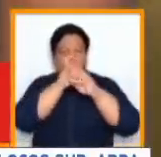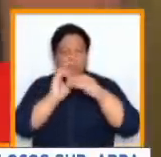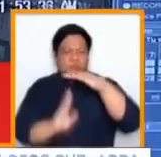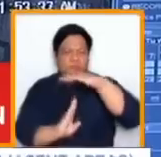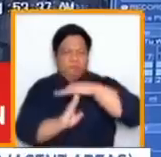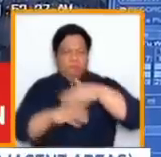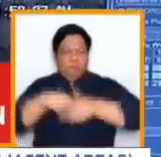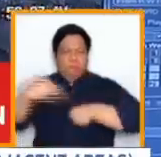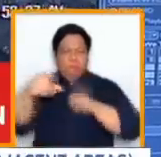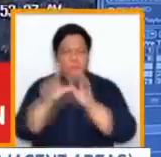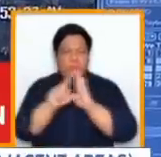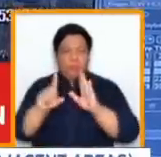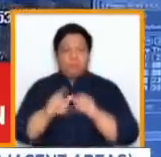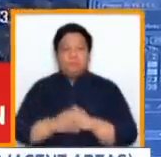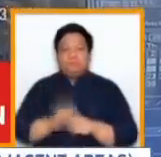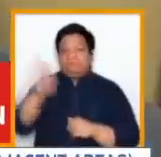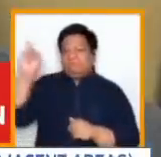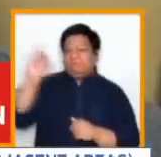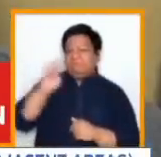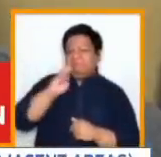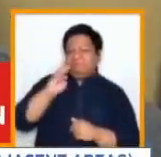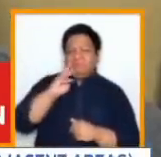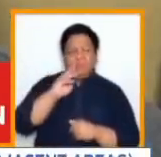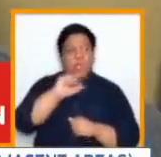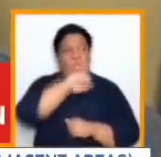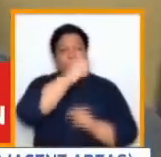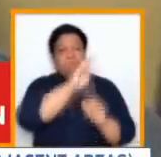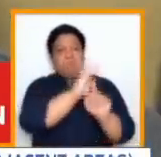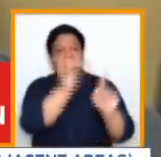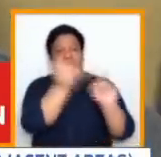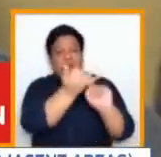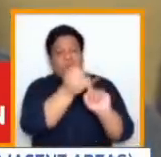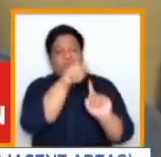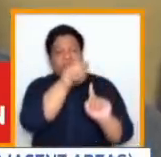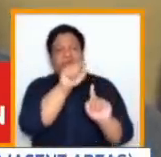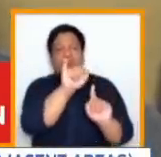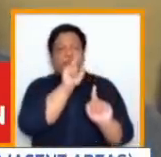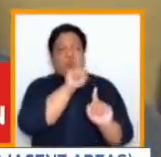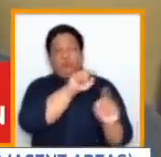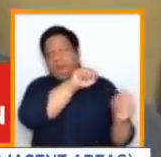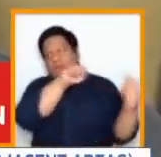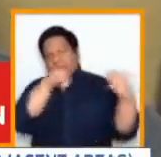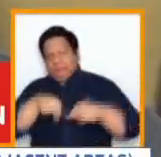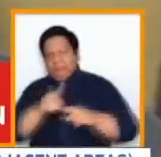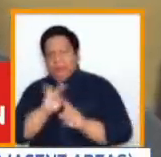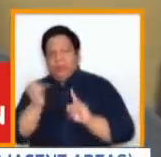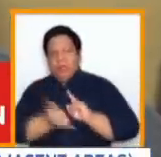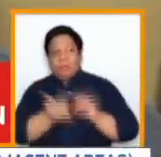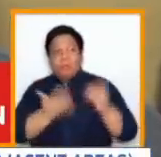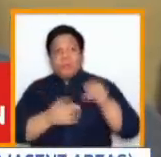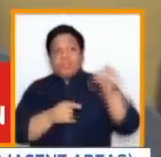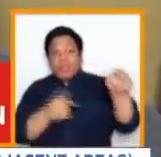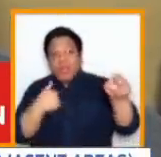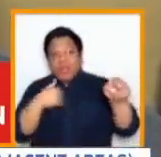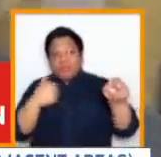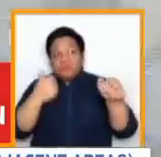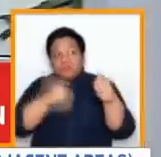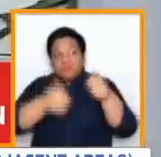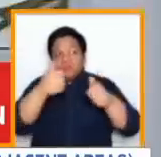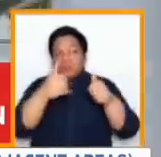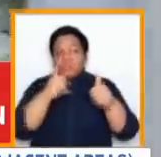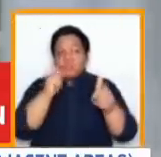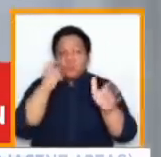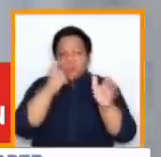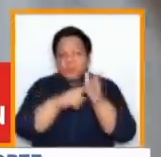sila galing. Meron naman po siguro barangay doon, siguro naman po baka hindi lang naman po nila napansin na meron siguro mga kabataan nandun.